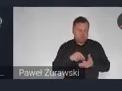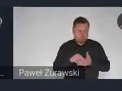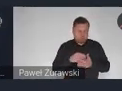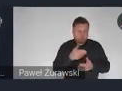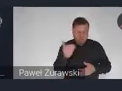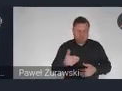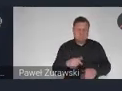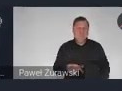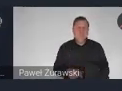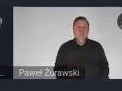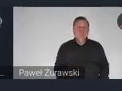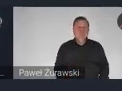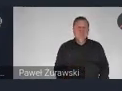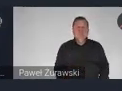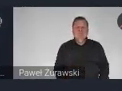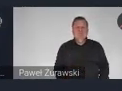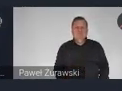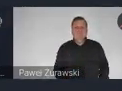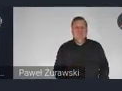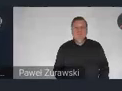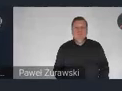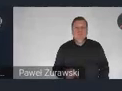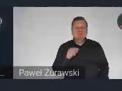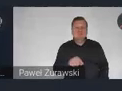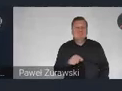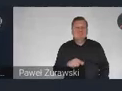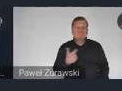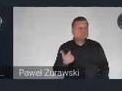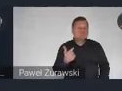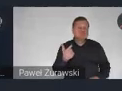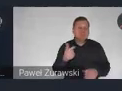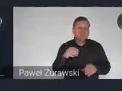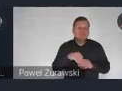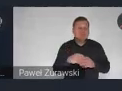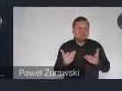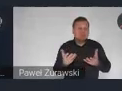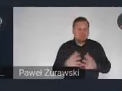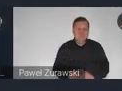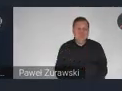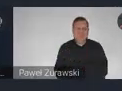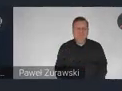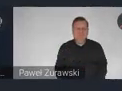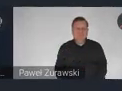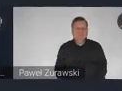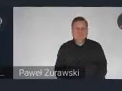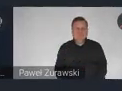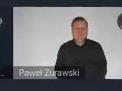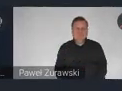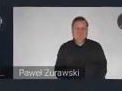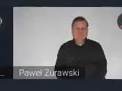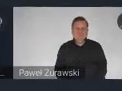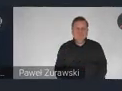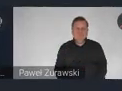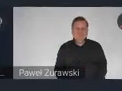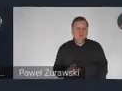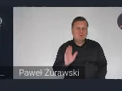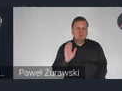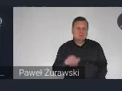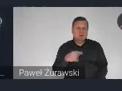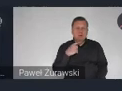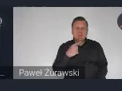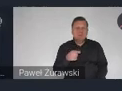co w ramach tego priorytetu można nabyć na co